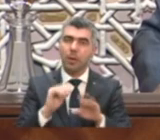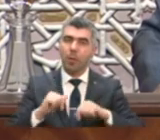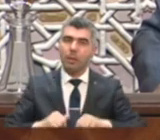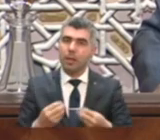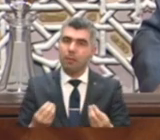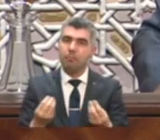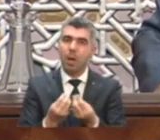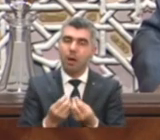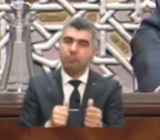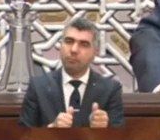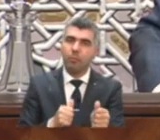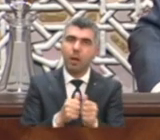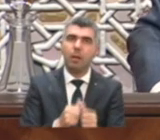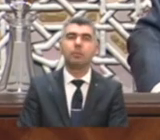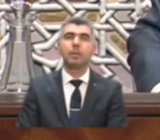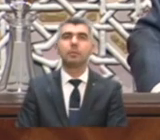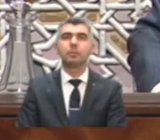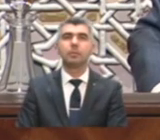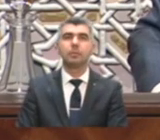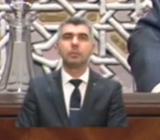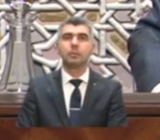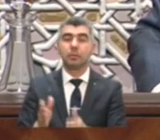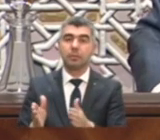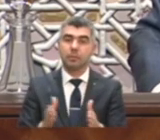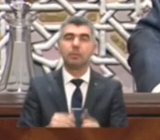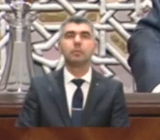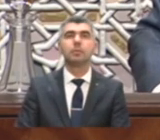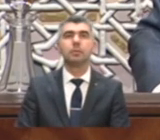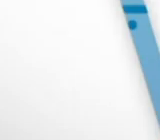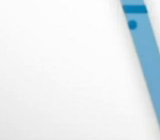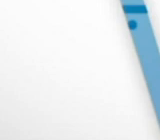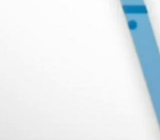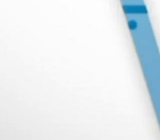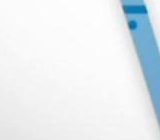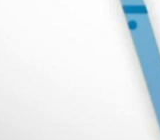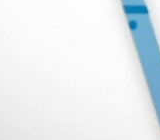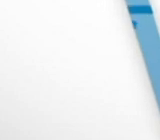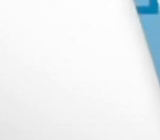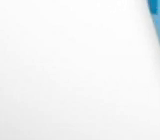هذه الجلسة بكاملها. نمر إلى الجلسة التشريعية الخاصة.